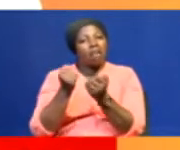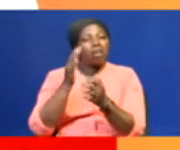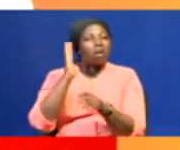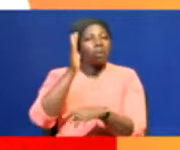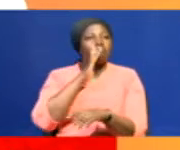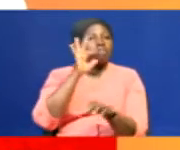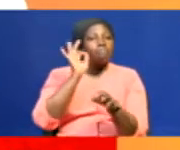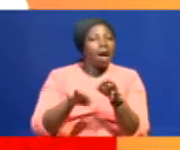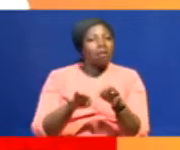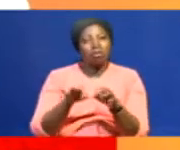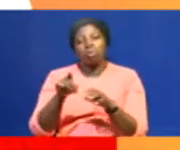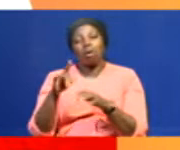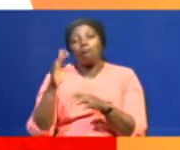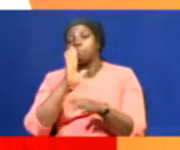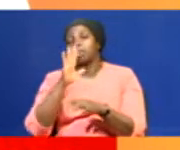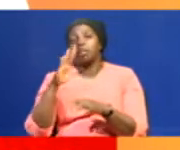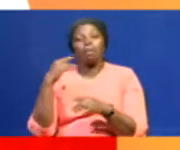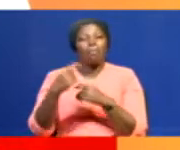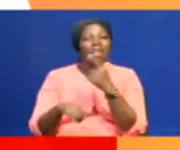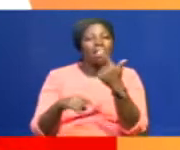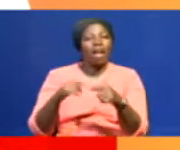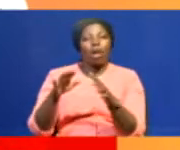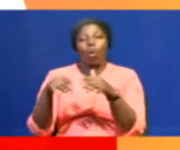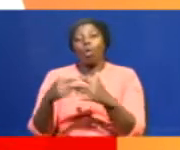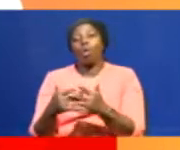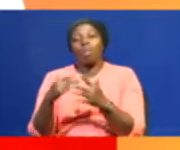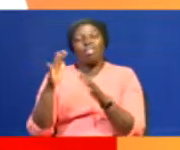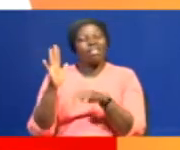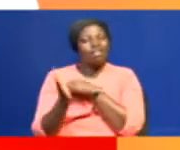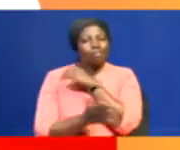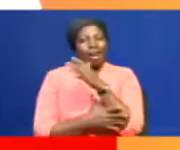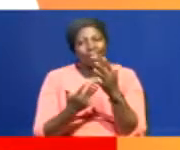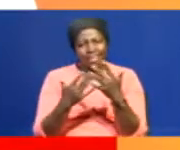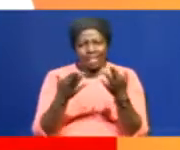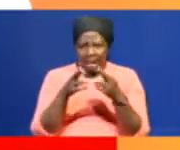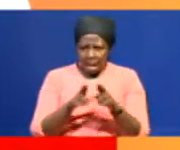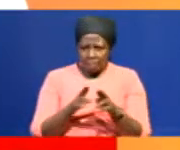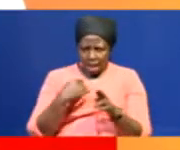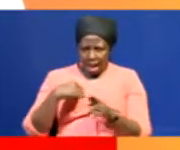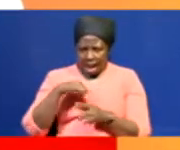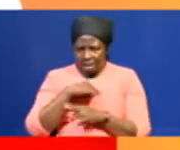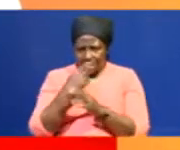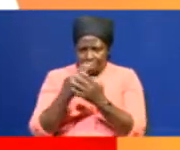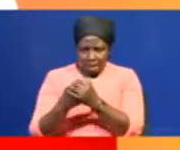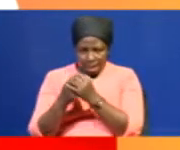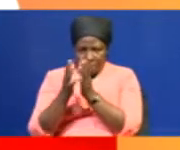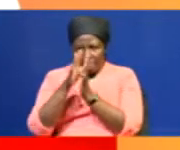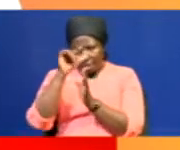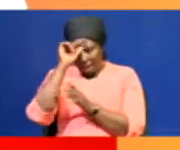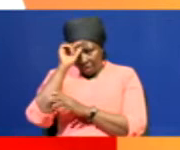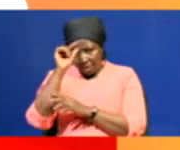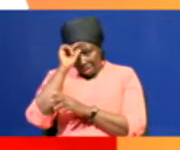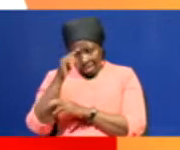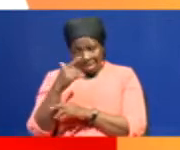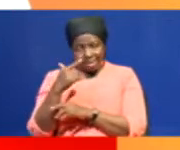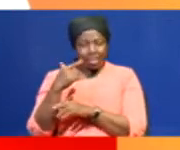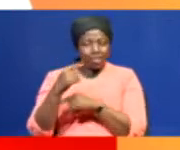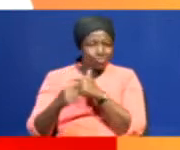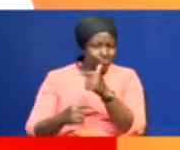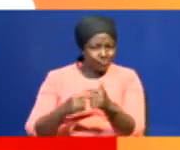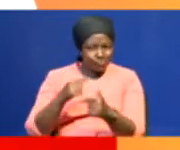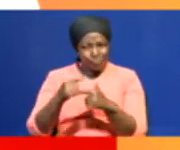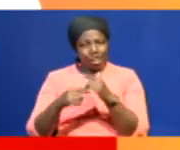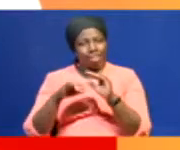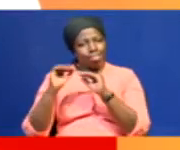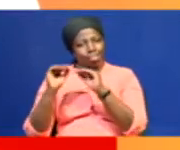nini, lakini through partnership na serikali na kuongelesha hawa watu, continuous education ya hawa watu imefanya at least hizo